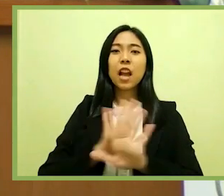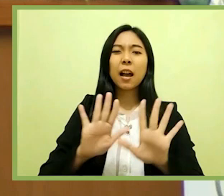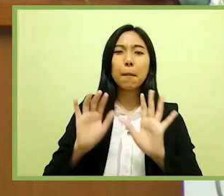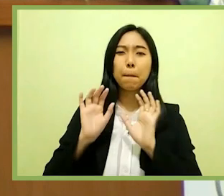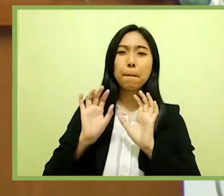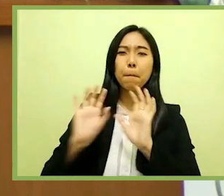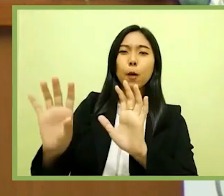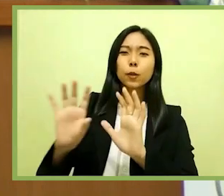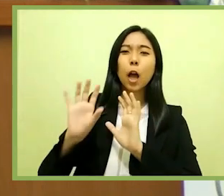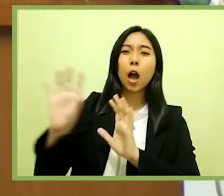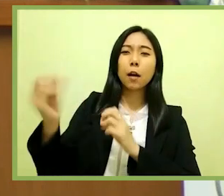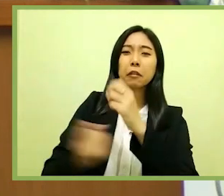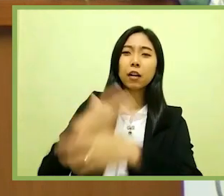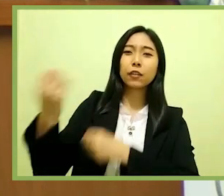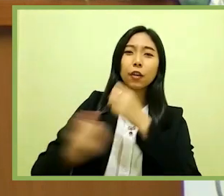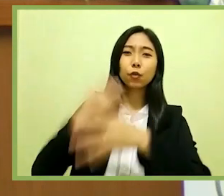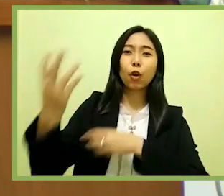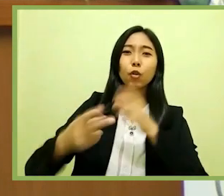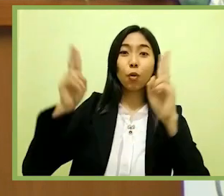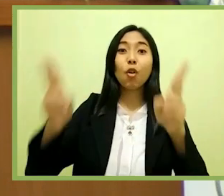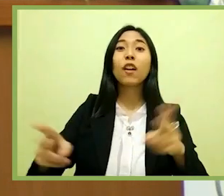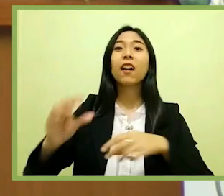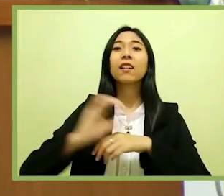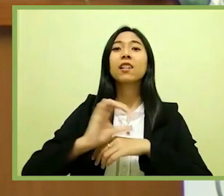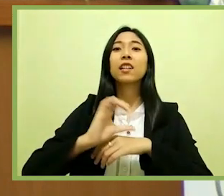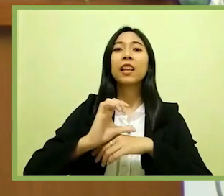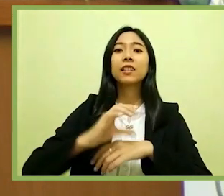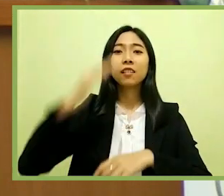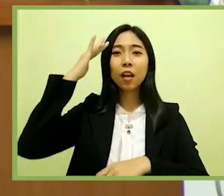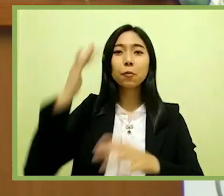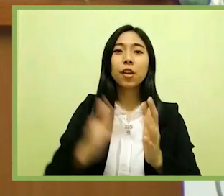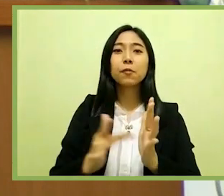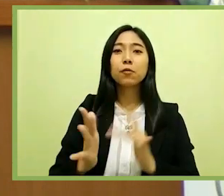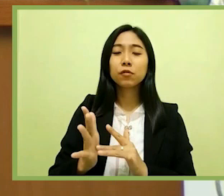memaksa, menarik-narik orang untuk mengenal Kristus,